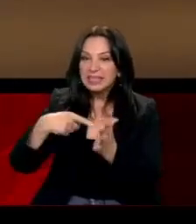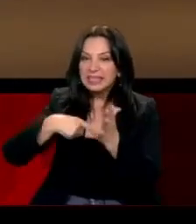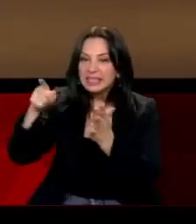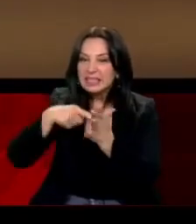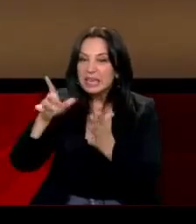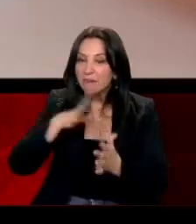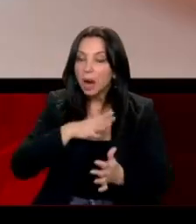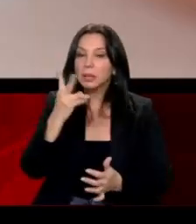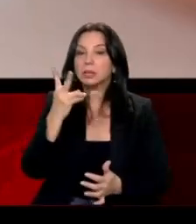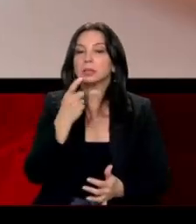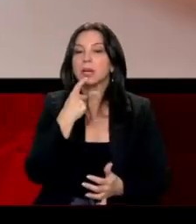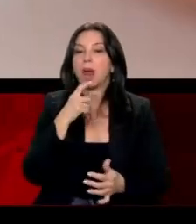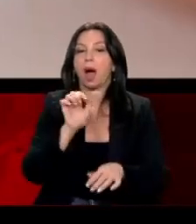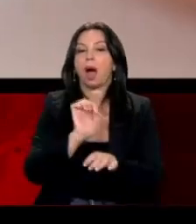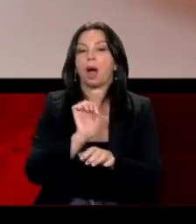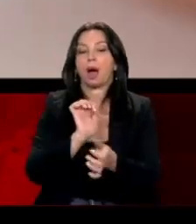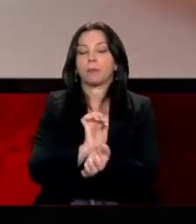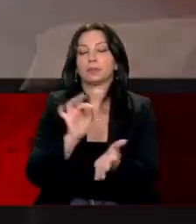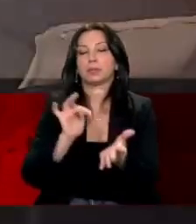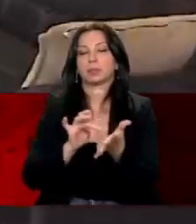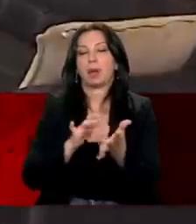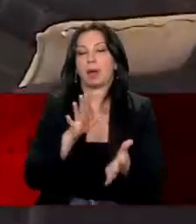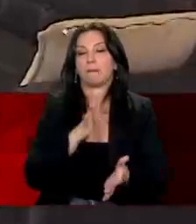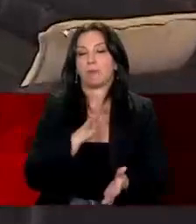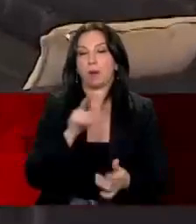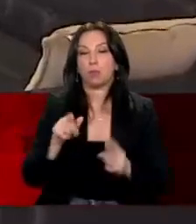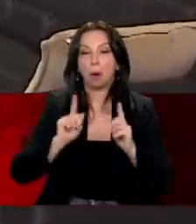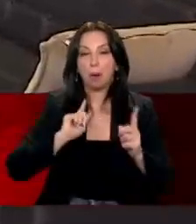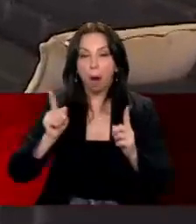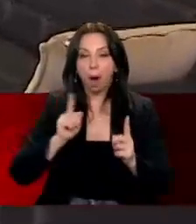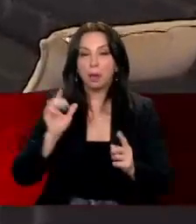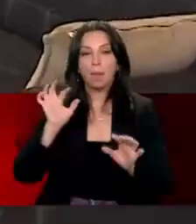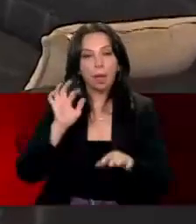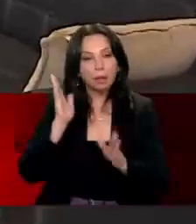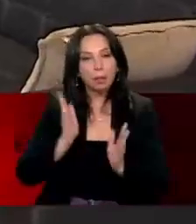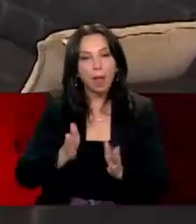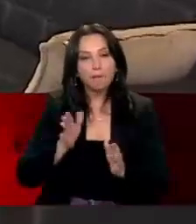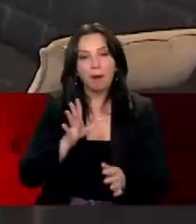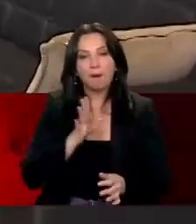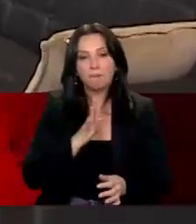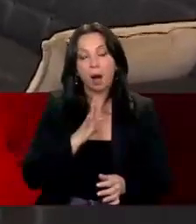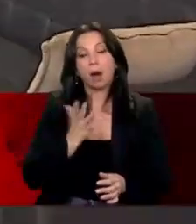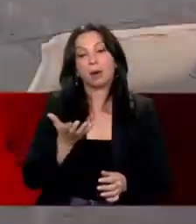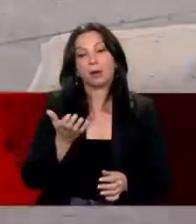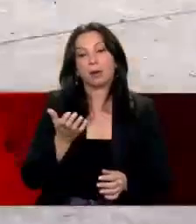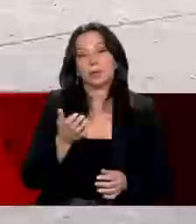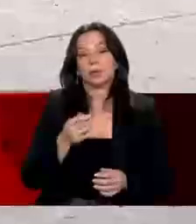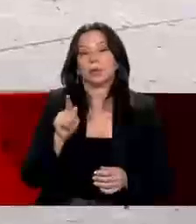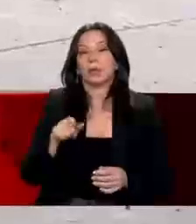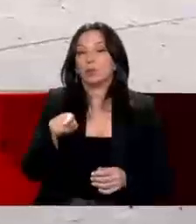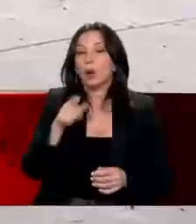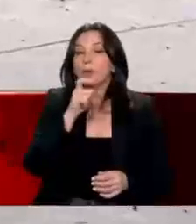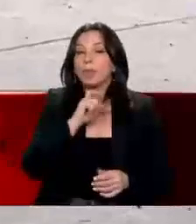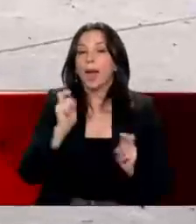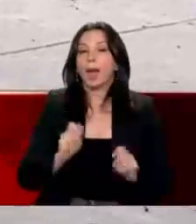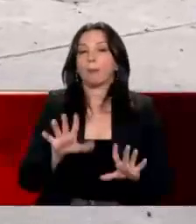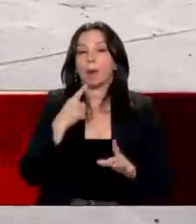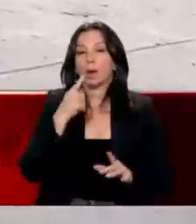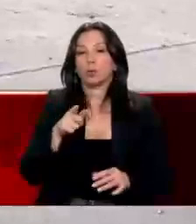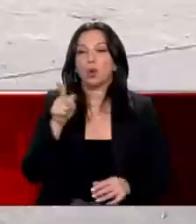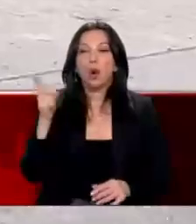hapis cezasını gerektiren bir suç olarak öngörülmüştür. Bu tür davalar bize geliyor. Yani ava giderken avlanmak oluyor aslında. Üstelik o